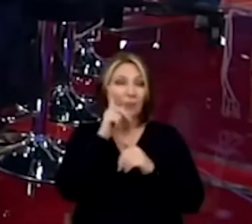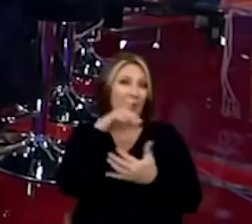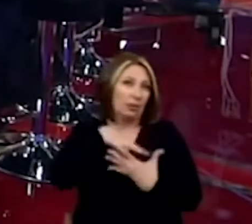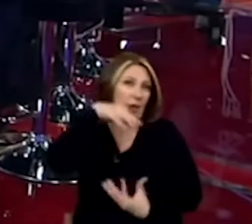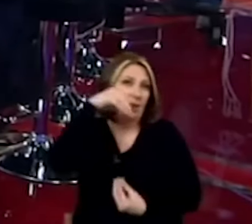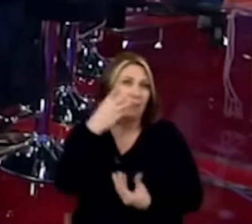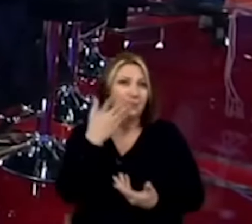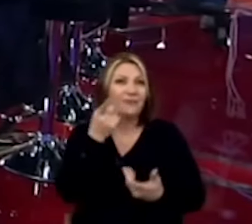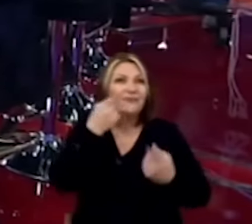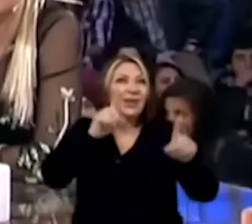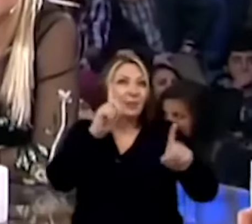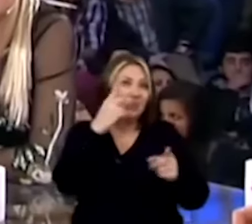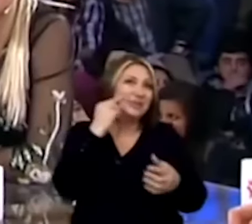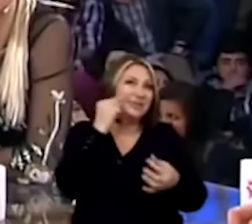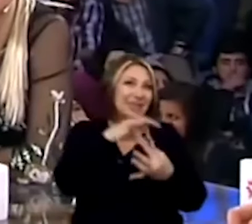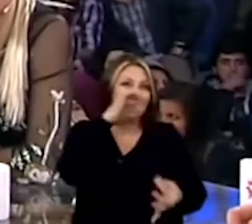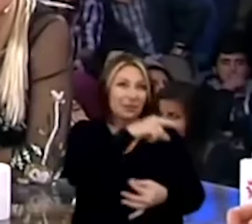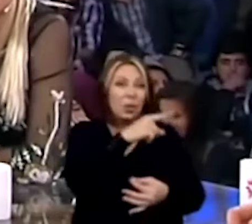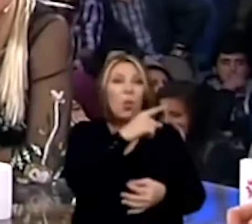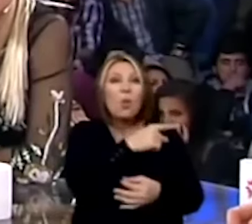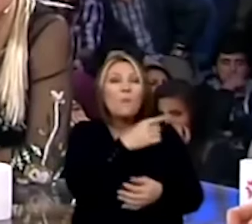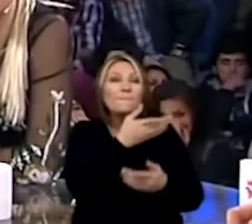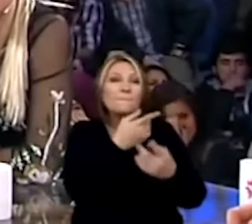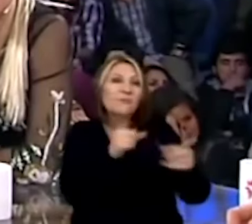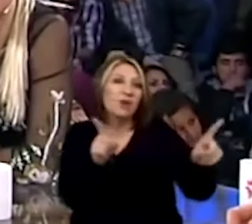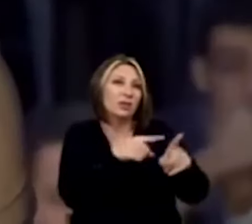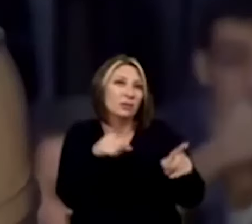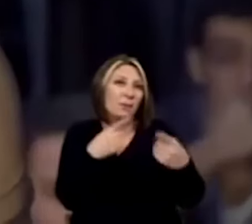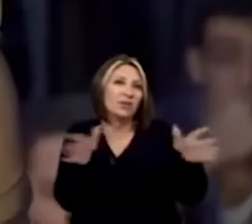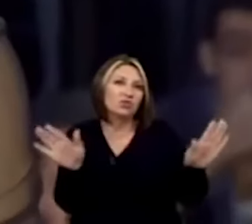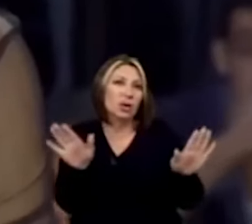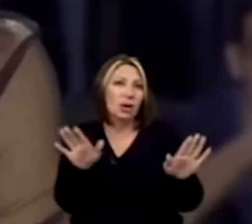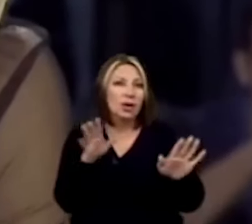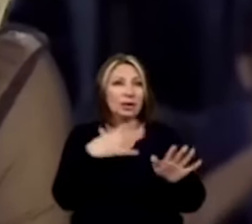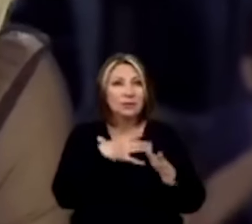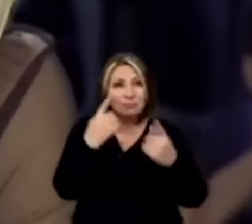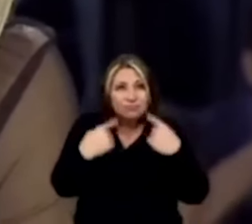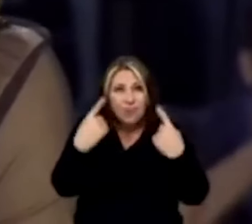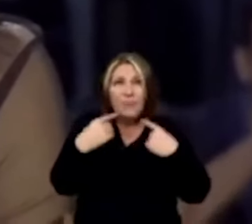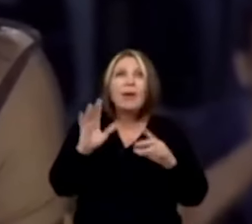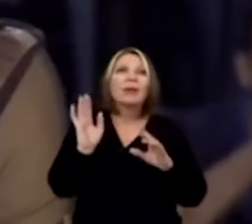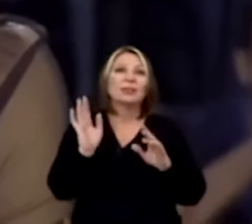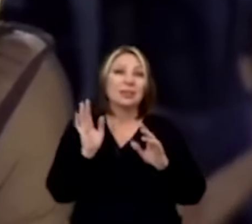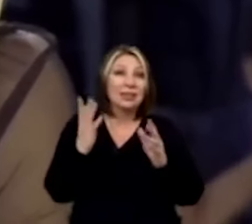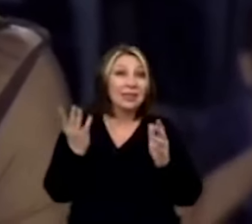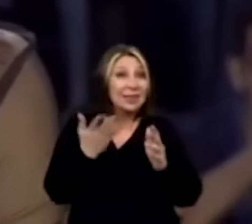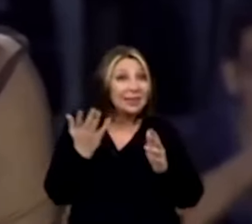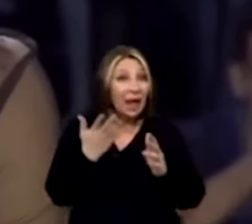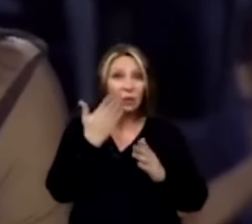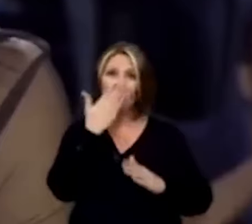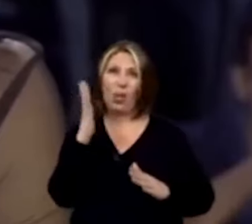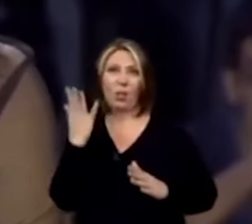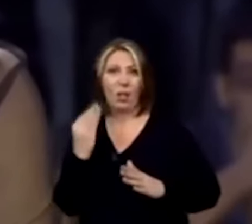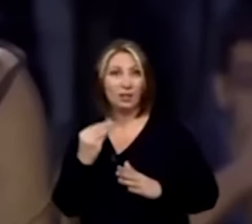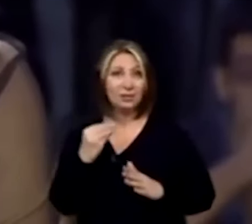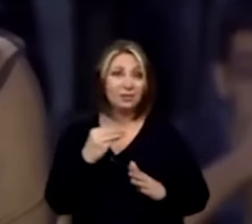karakter orada başka bir şey yani. Hani kendine fazla çekirgüzen vermeyen, daha doğal